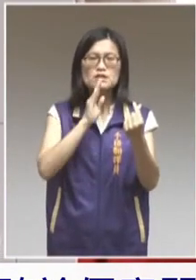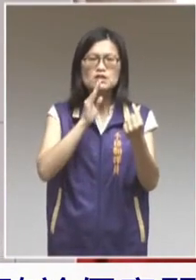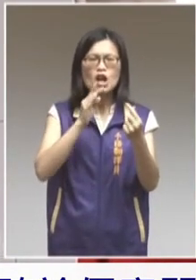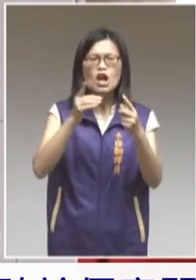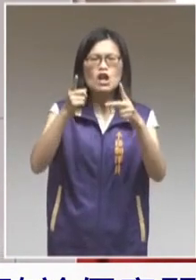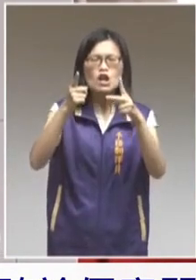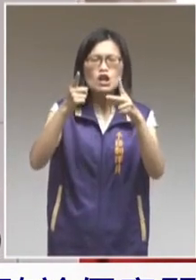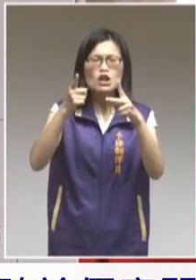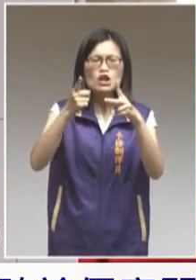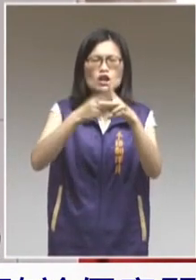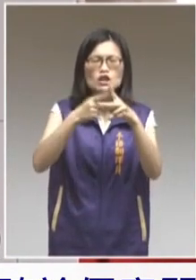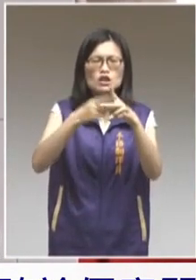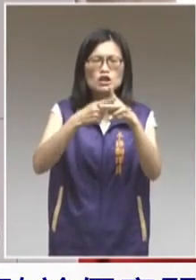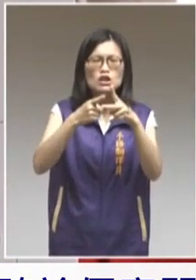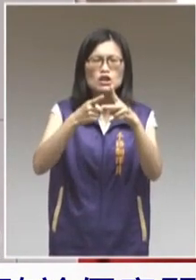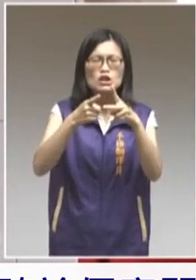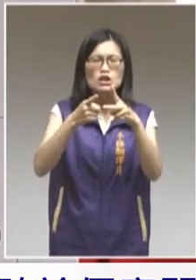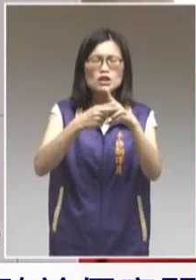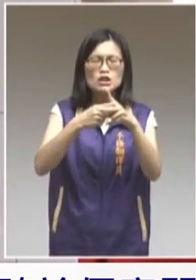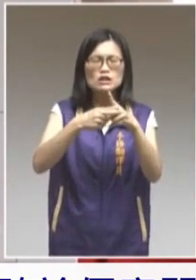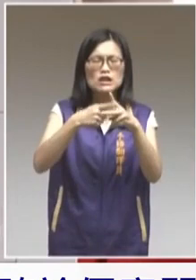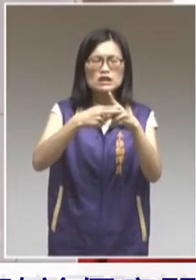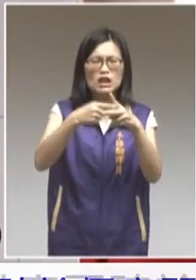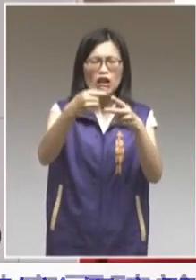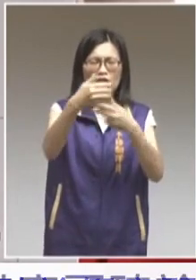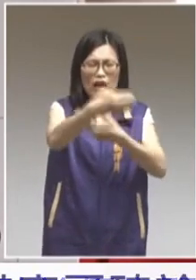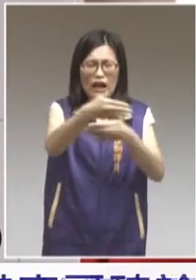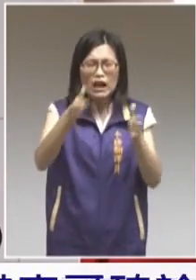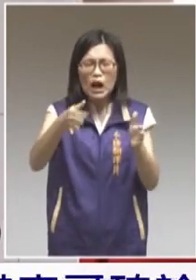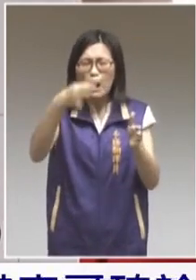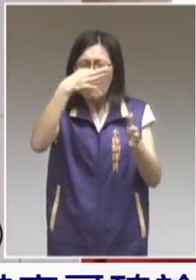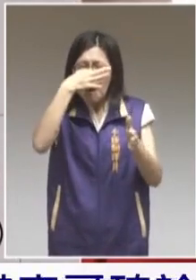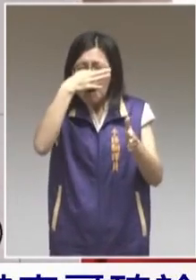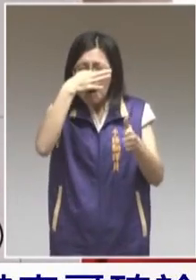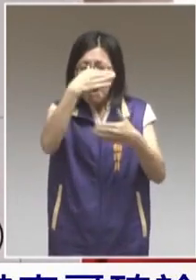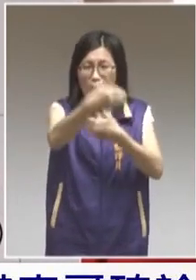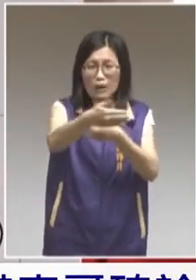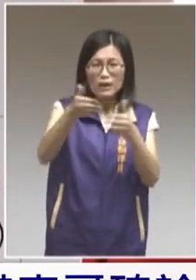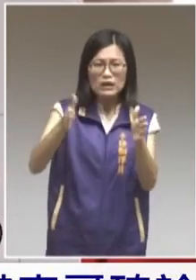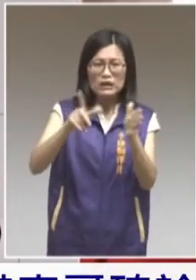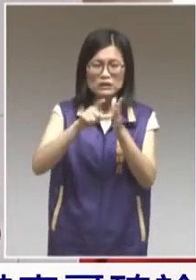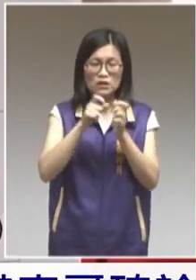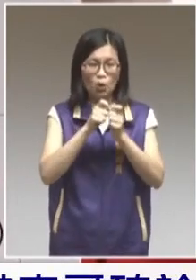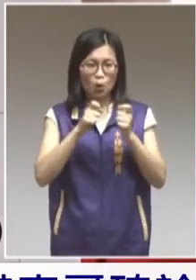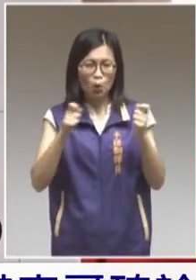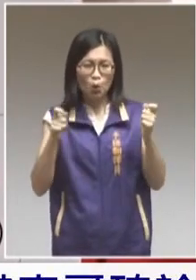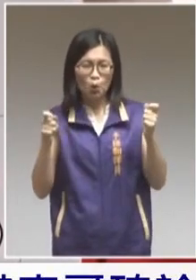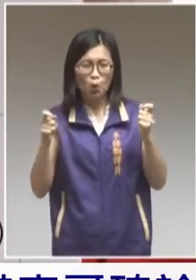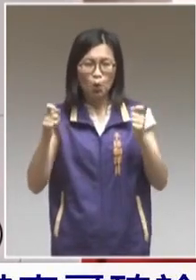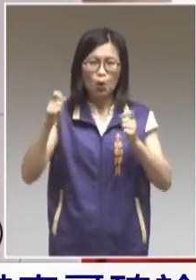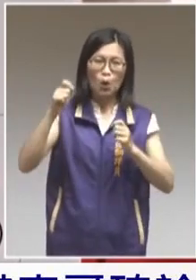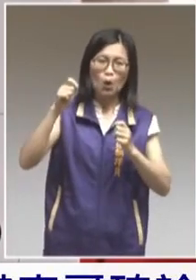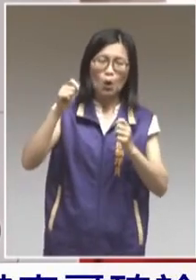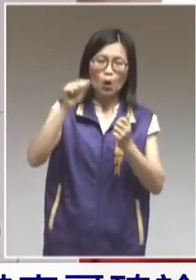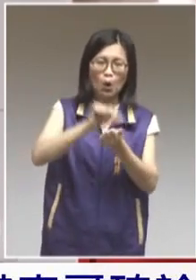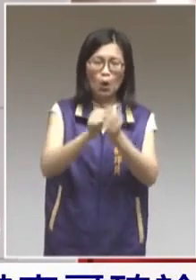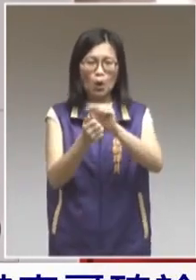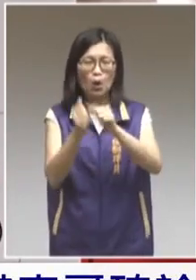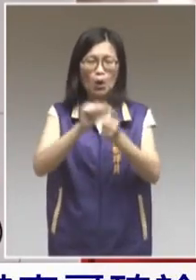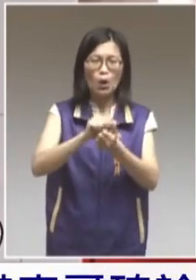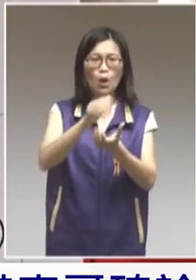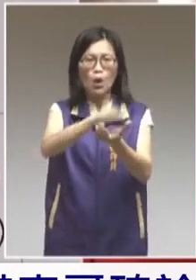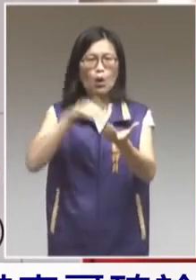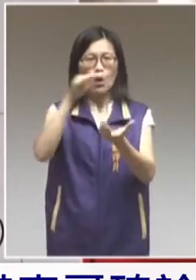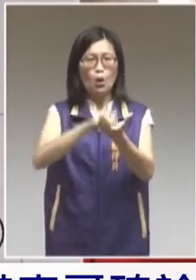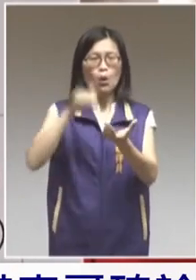比较小的三平方，另外在密闭的空间长时间的这个相处可能是打桥